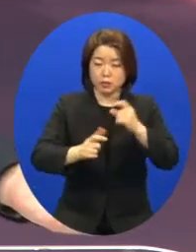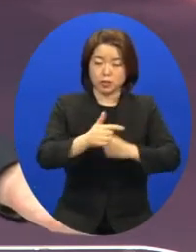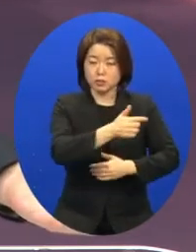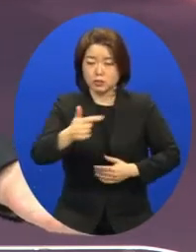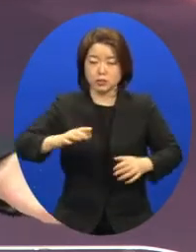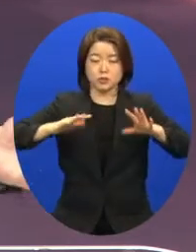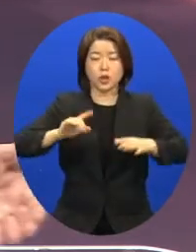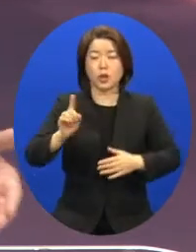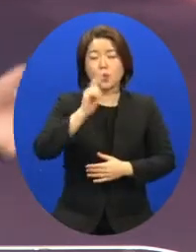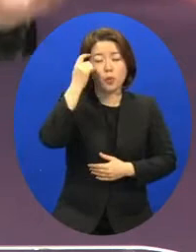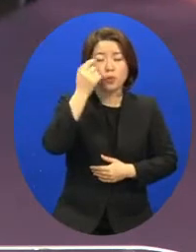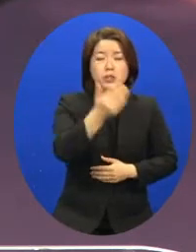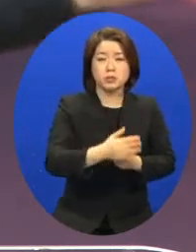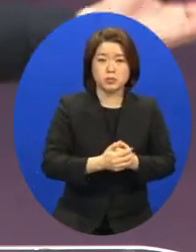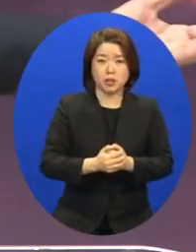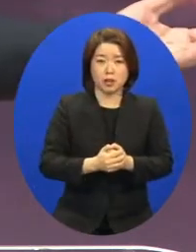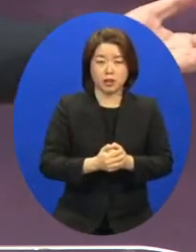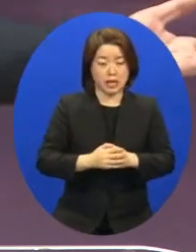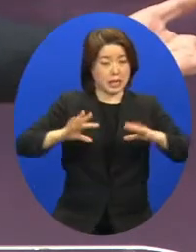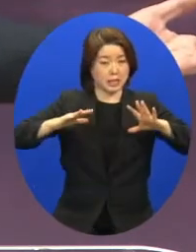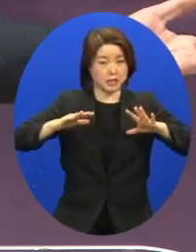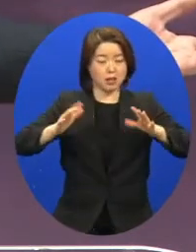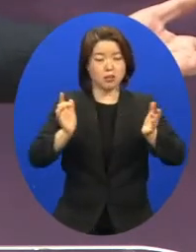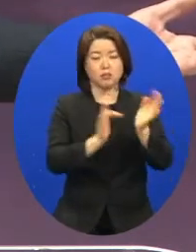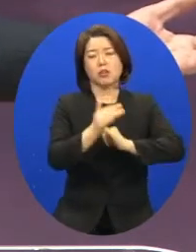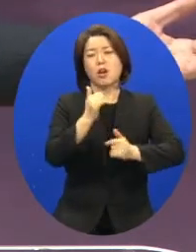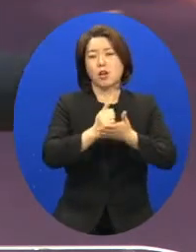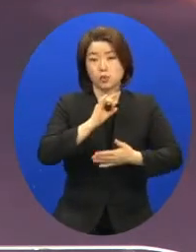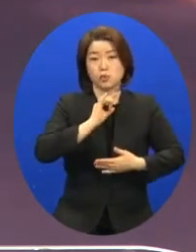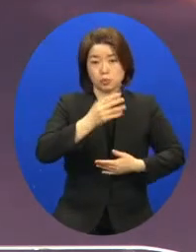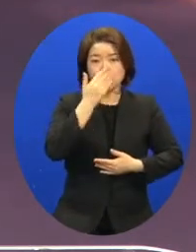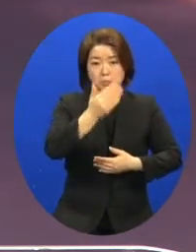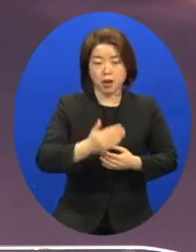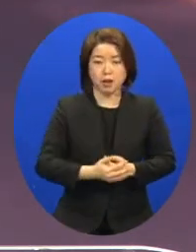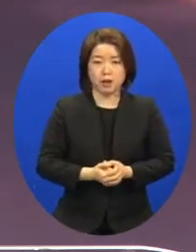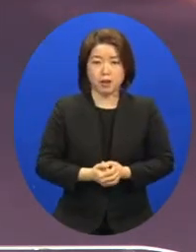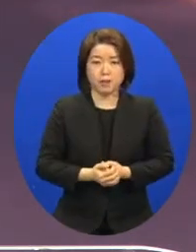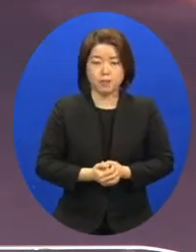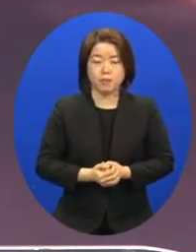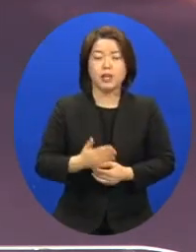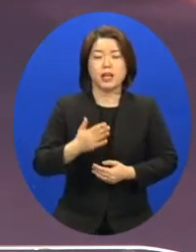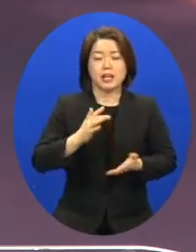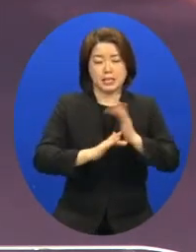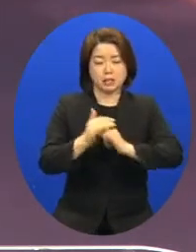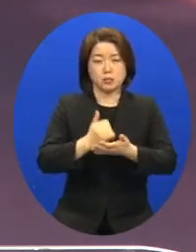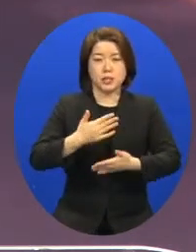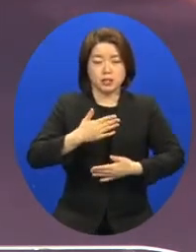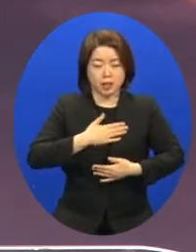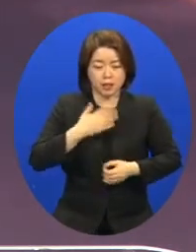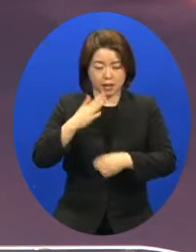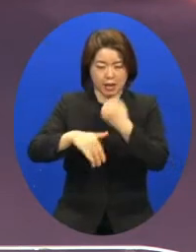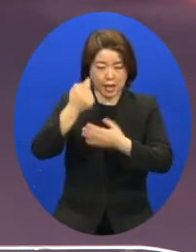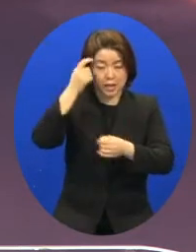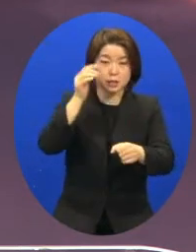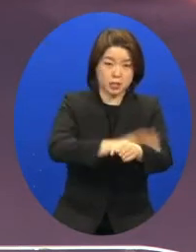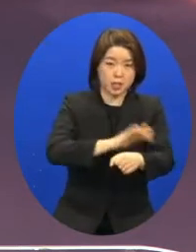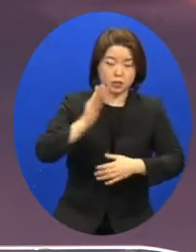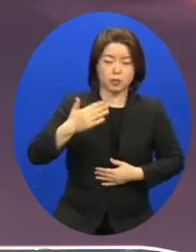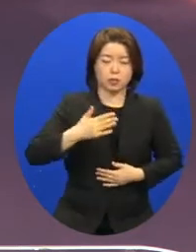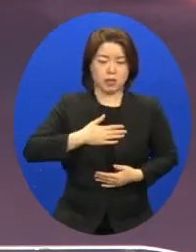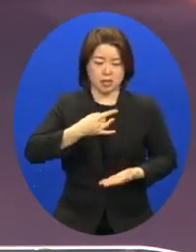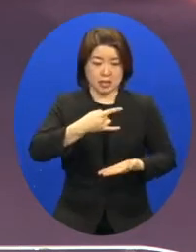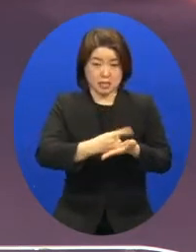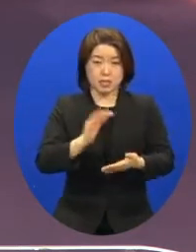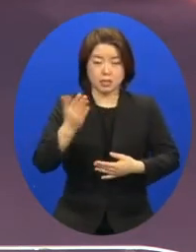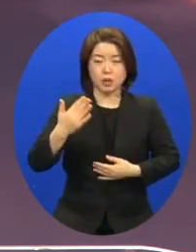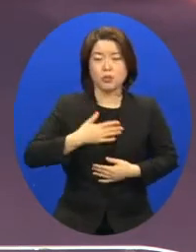있습니까? 아, 자랑은 예수님밖에 자랑할 게 없지요. 예수님이 내게 하나님의 지혜가 되셨고 내 의가 되셨고